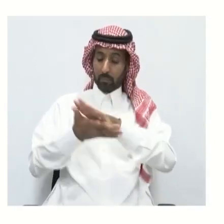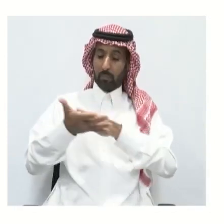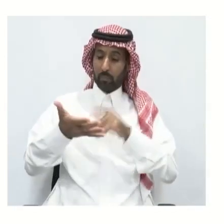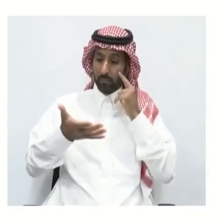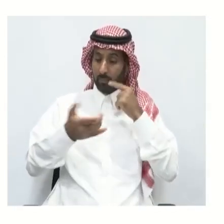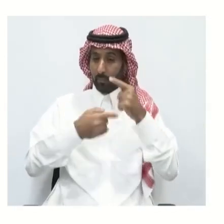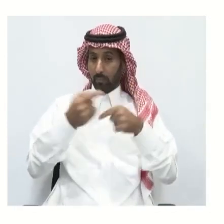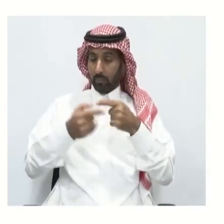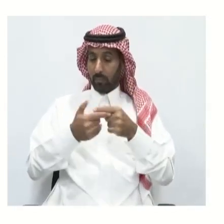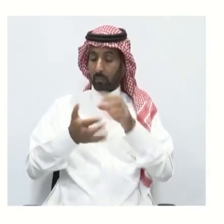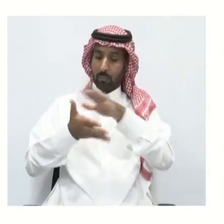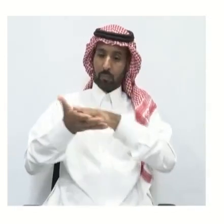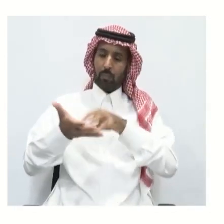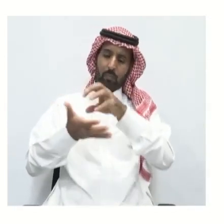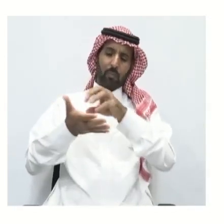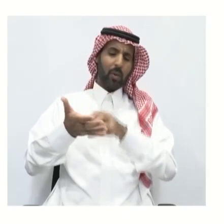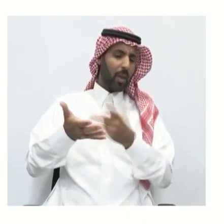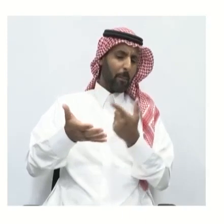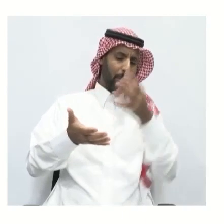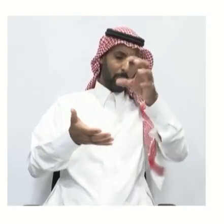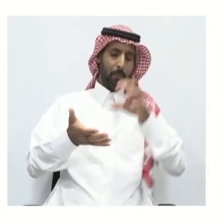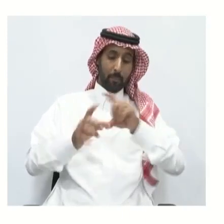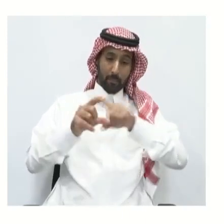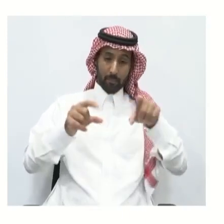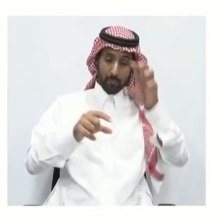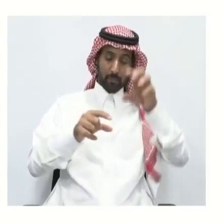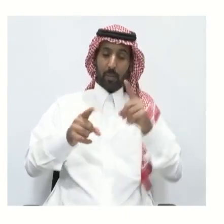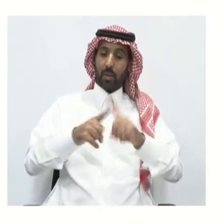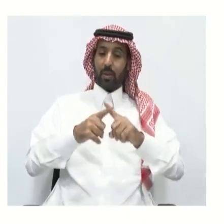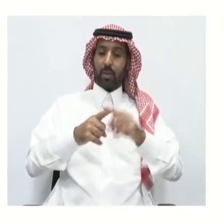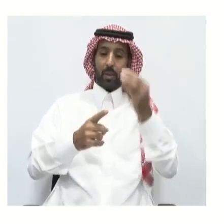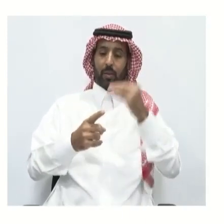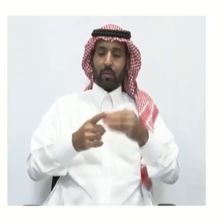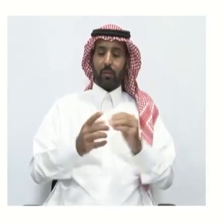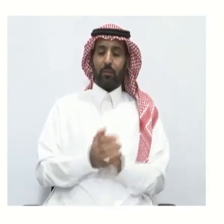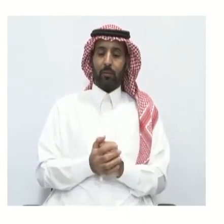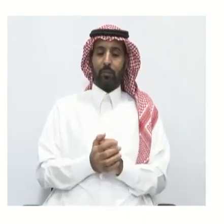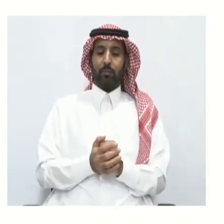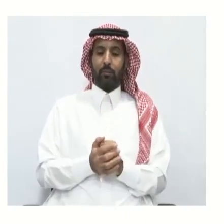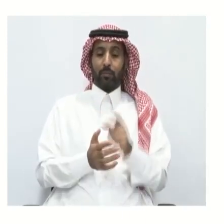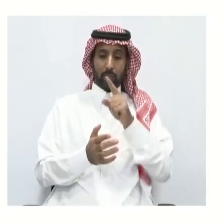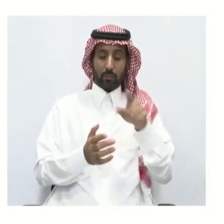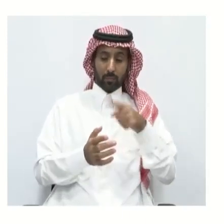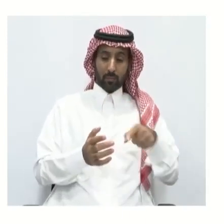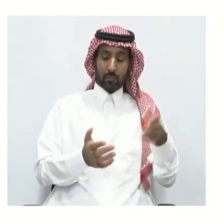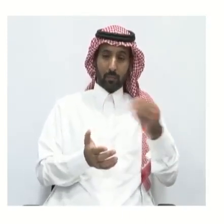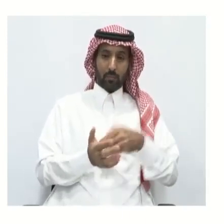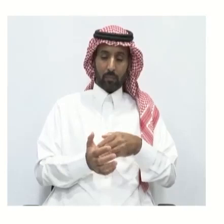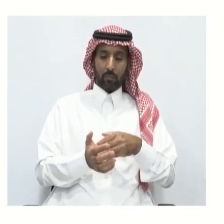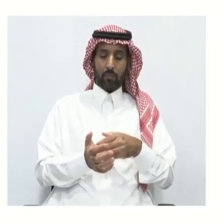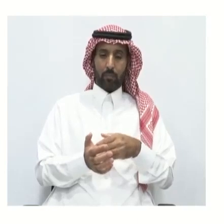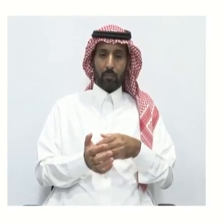نضرب مولات الزنك التي استخرجناها قبل قليل في كسر الكتله الموليه نشطب المتكرر